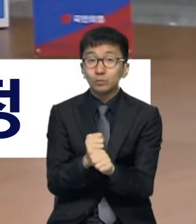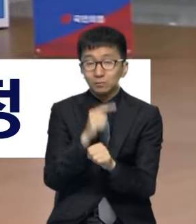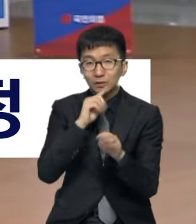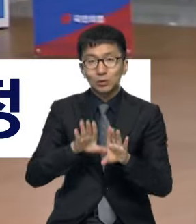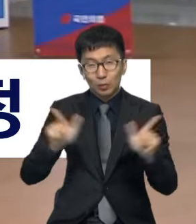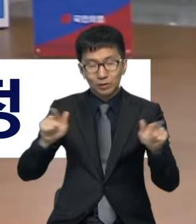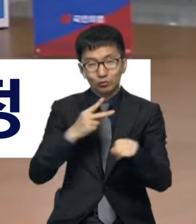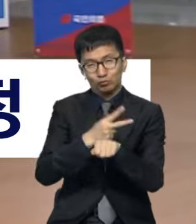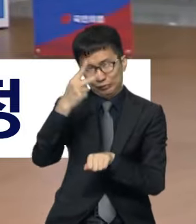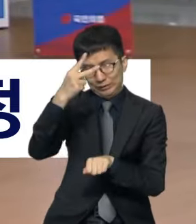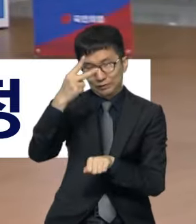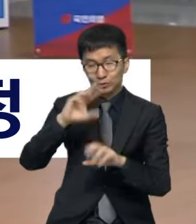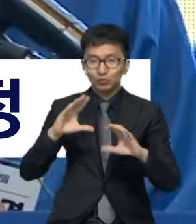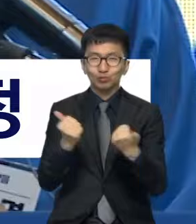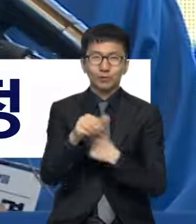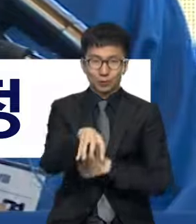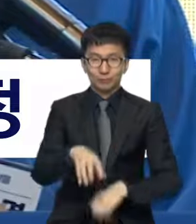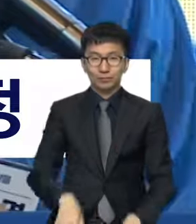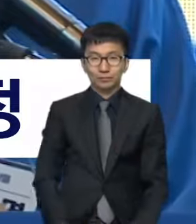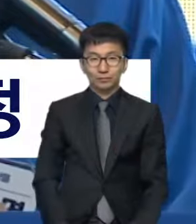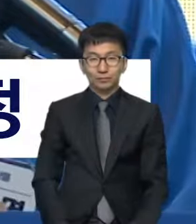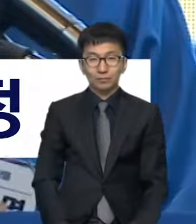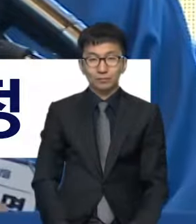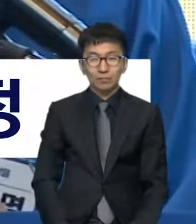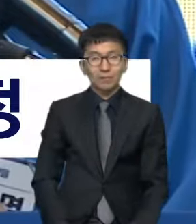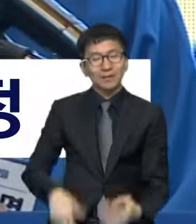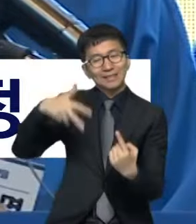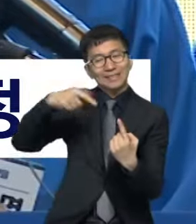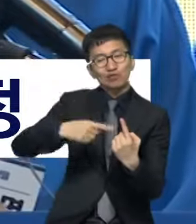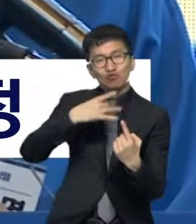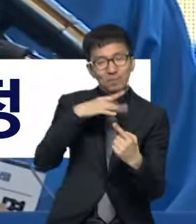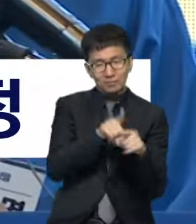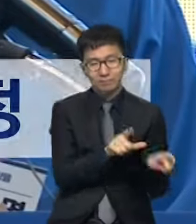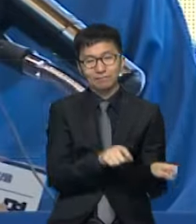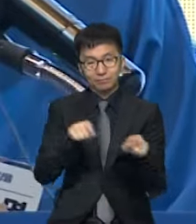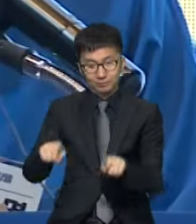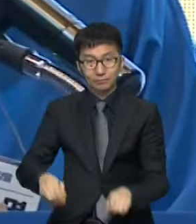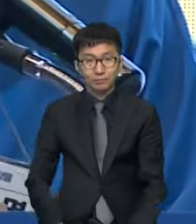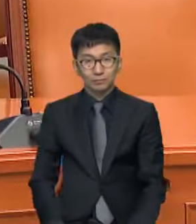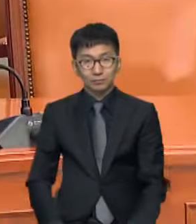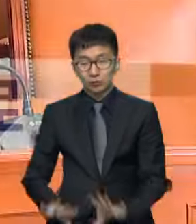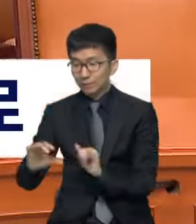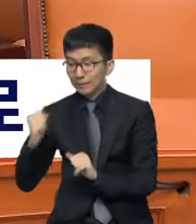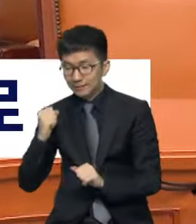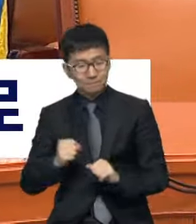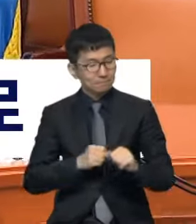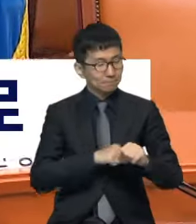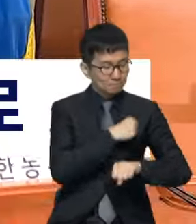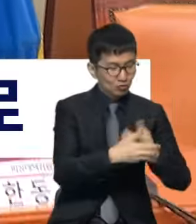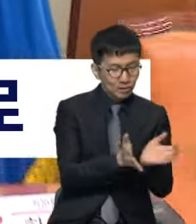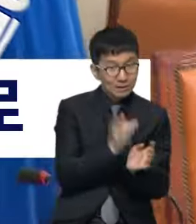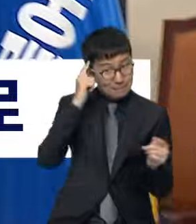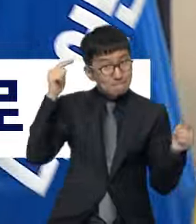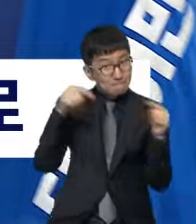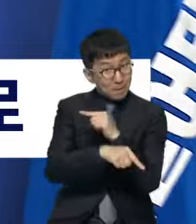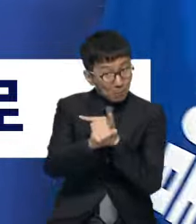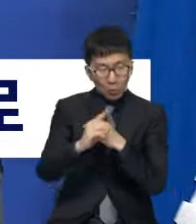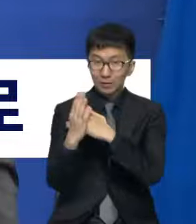국회에서 열리는 건데요. 원래 일정보다 딱 일주일 연기된 겁니다. 양당이 이견을 보여온 회담 생중계는 진행하지